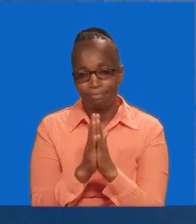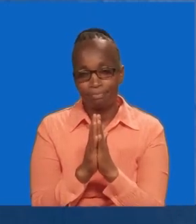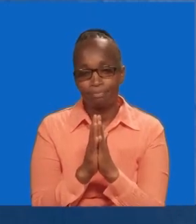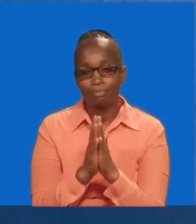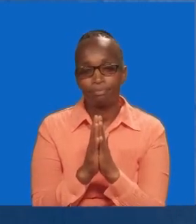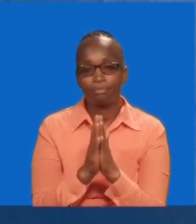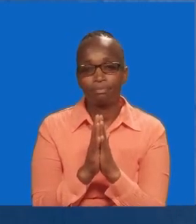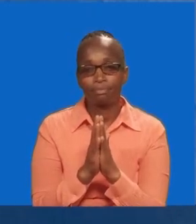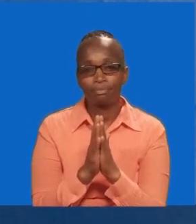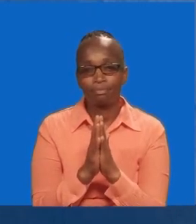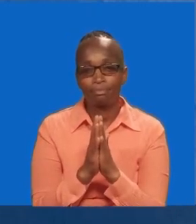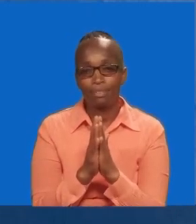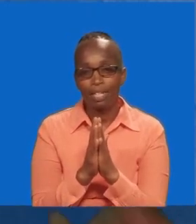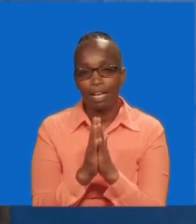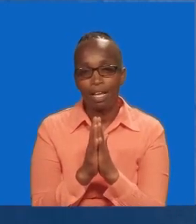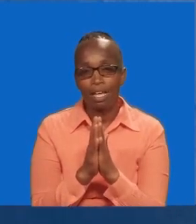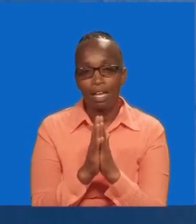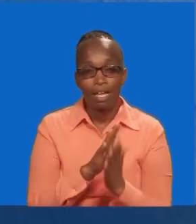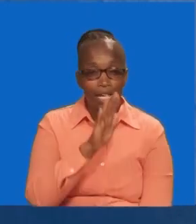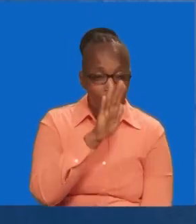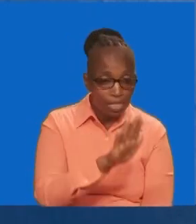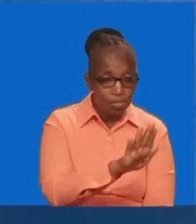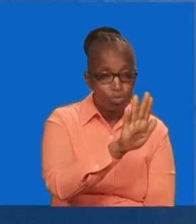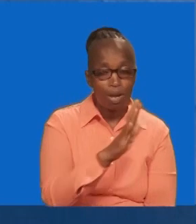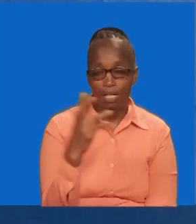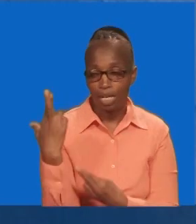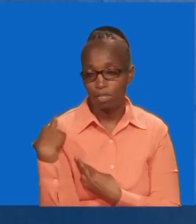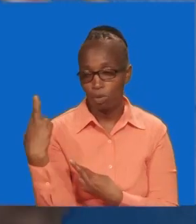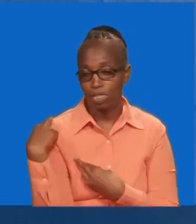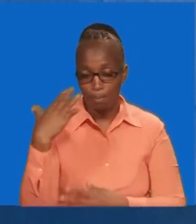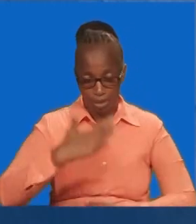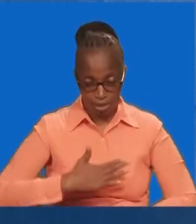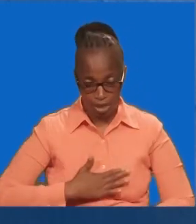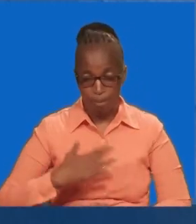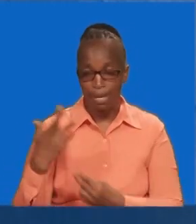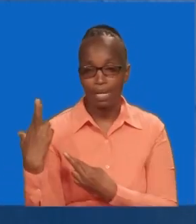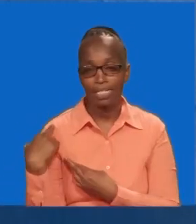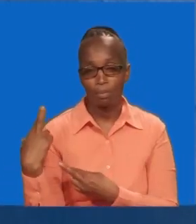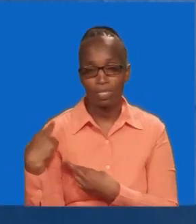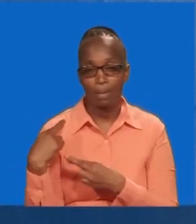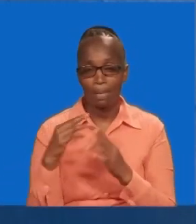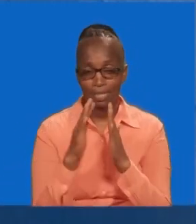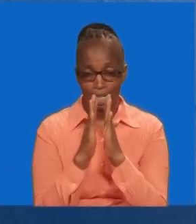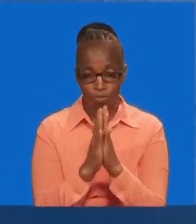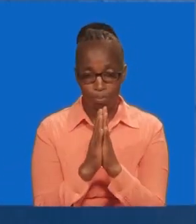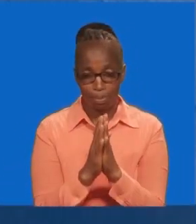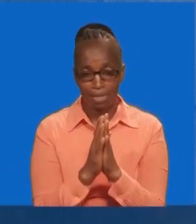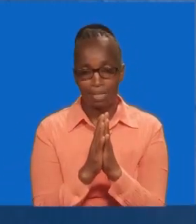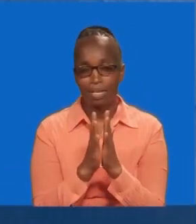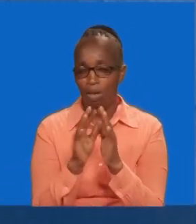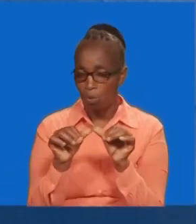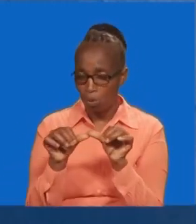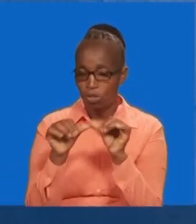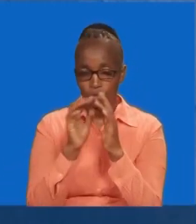akiomba. It is my responsibility kama mkristo kuomba. Maana